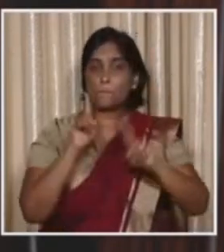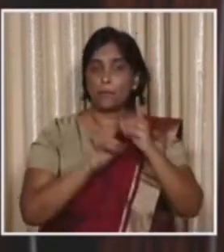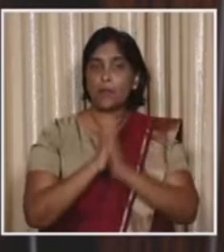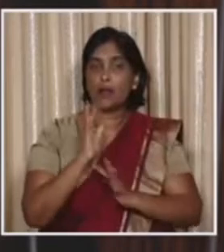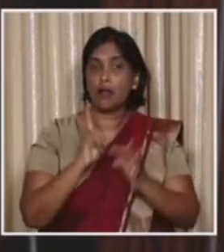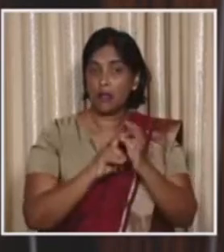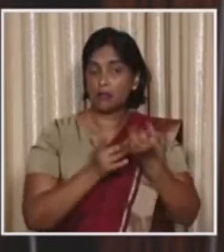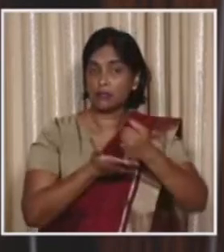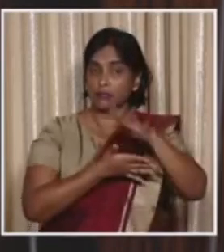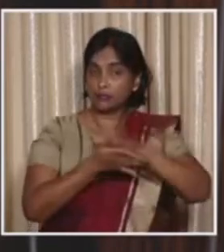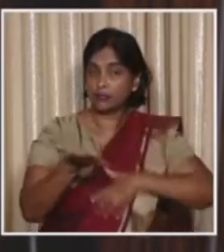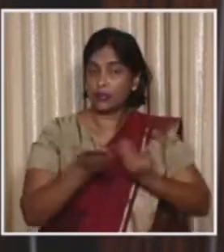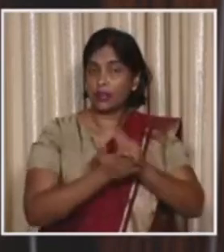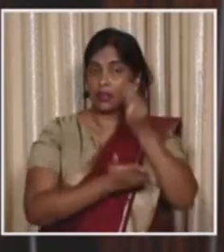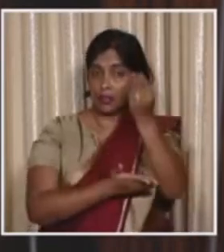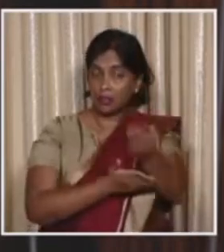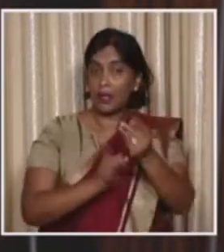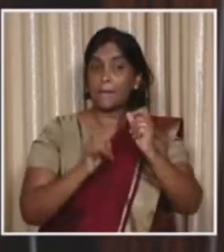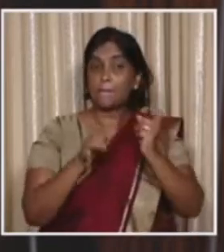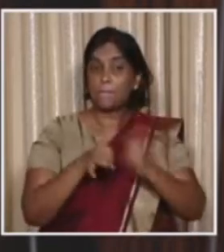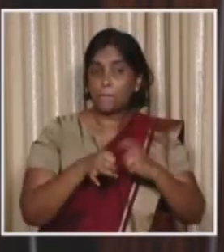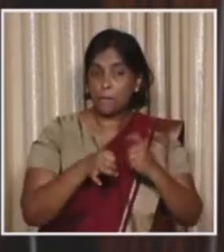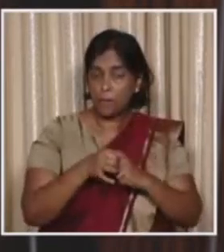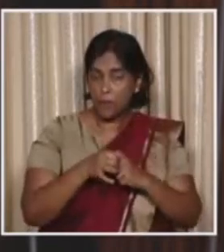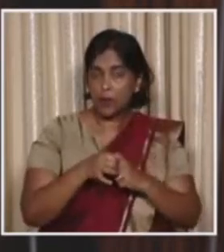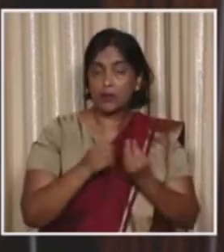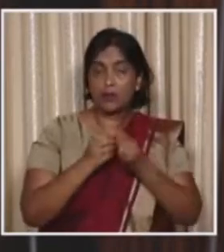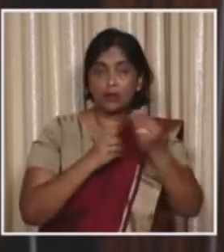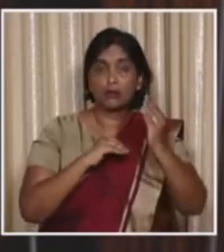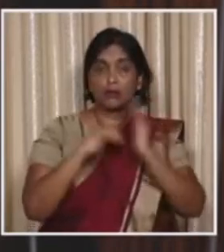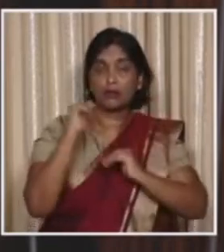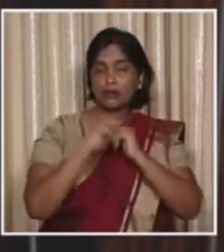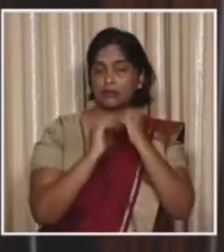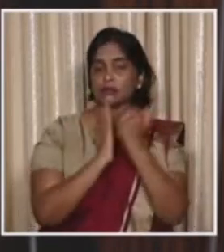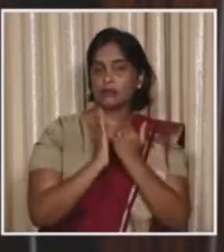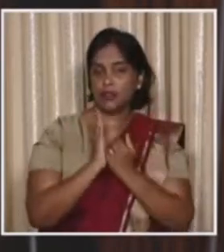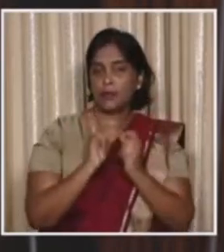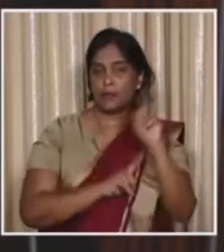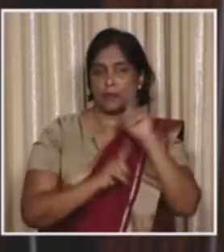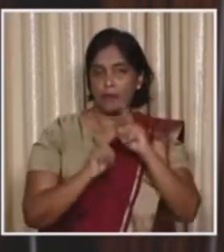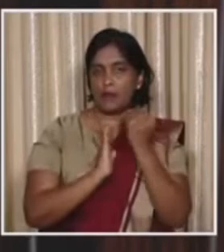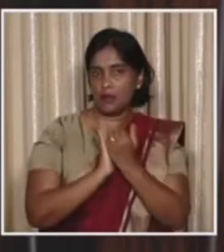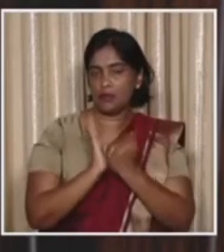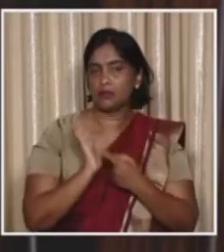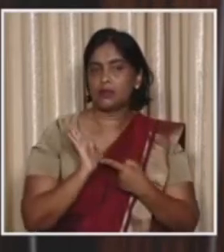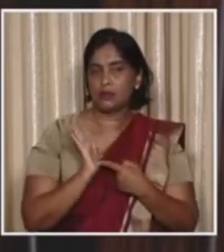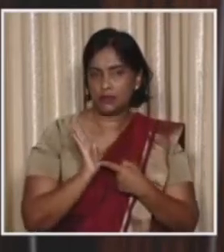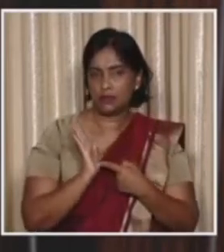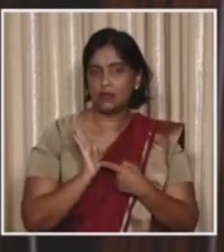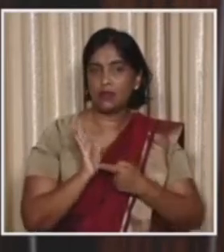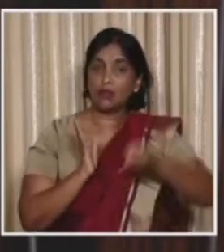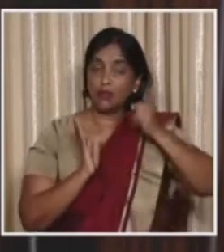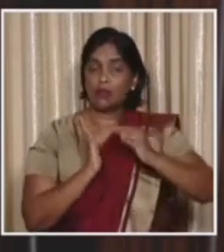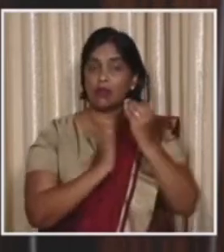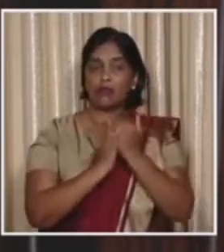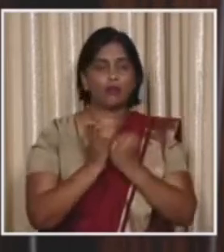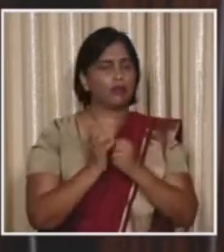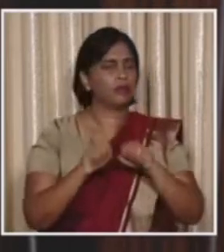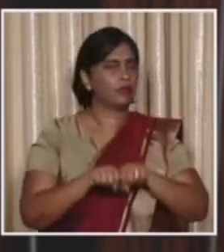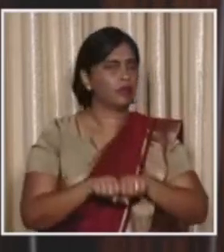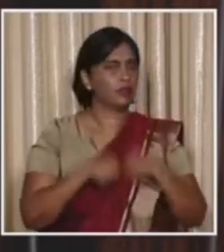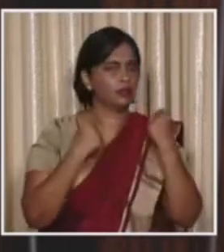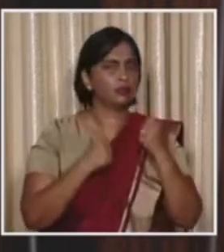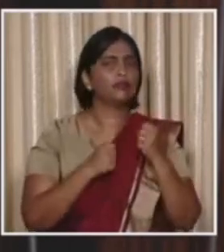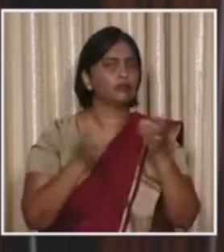මන්ත්‍රීවරයෙක් ලියලා බාර දෙන ප්‍රශ්නයක් යොමු කරන ක්‍රමපිළිවෙතක් තියෙනවා මේ පාර්ලිමේන්තු සම්ප්‍රදායේ. මේ ස්ථාවර නියෝගත් උල්ලංඝනය කරන